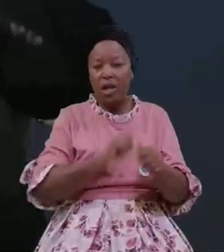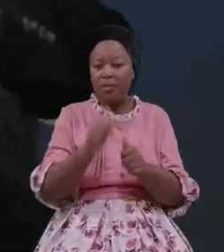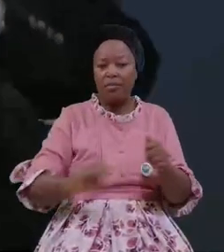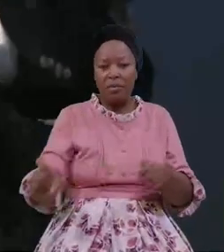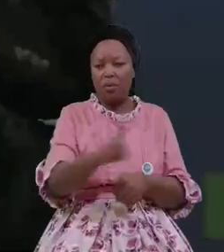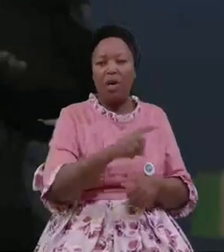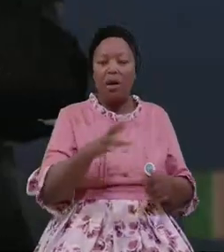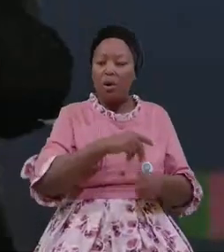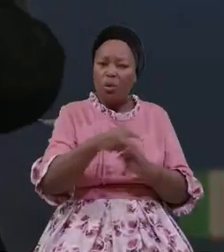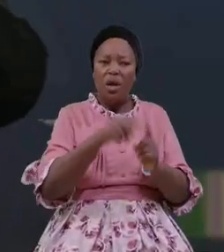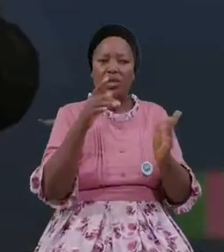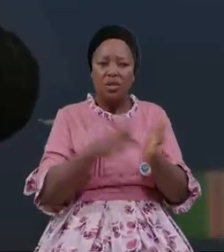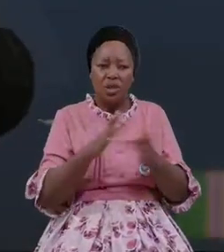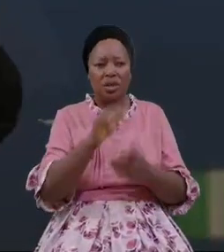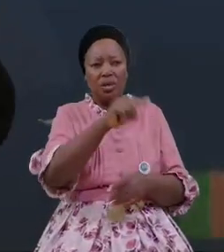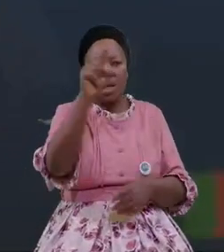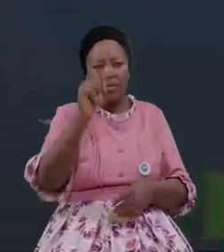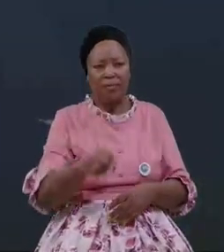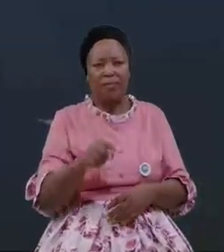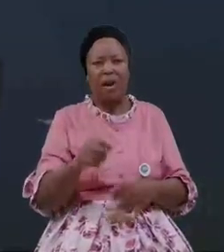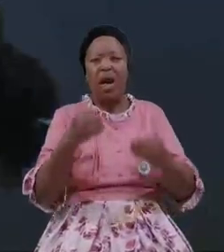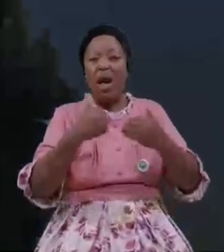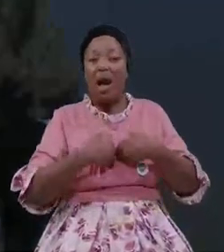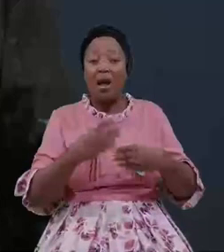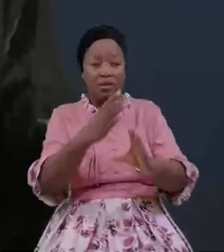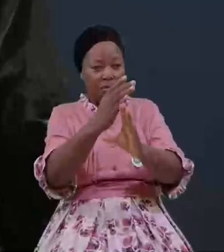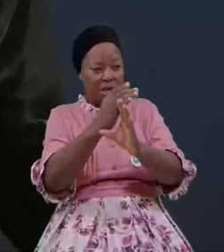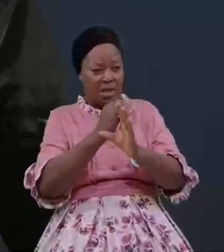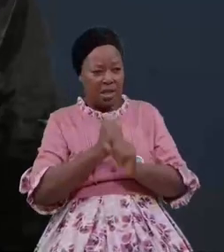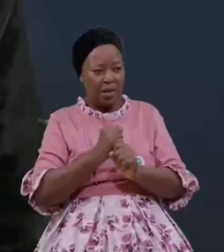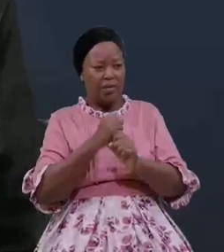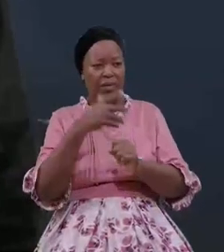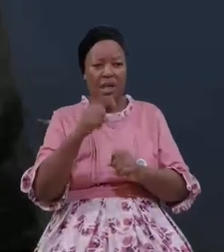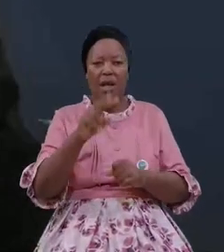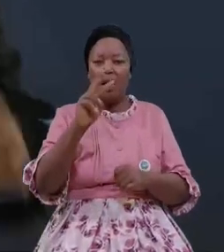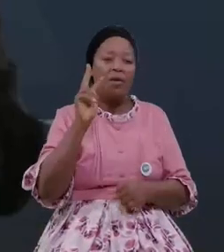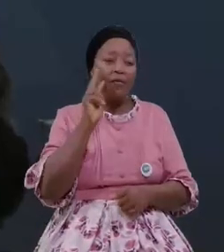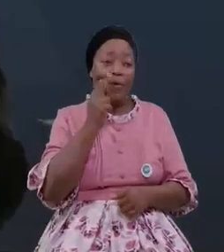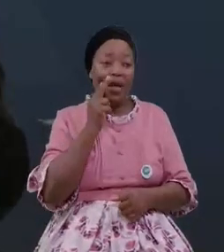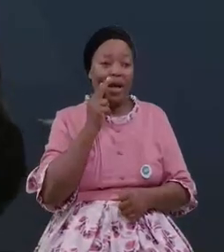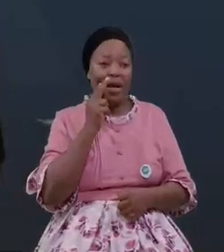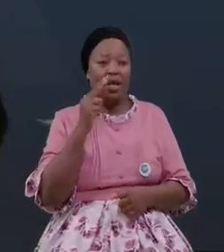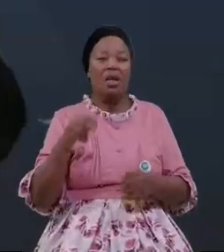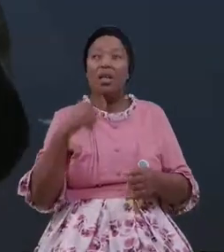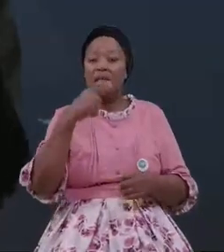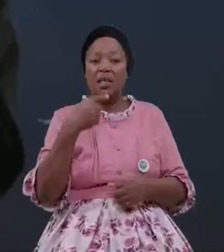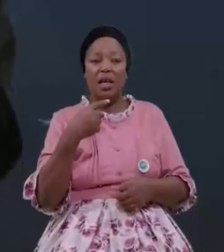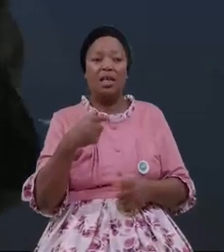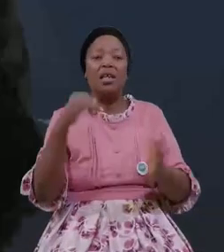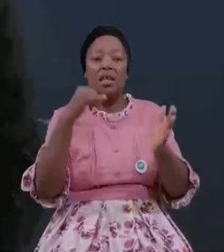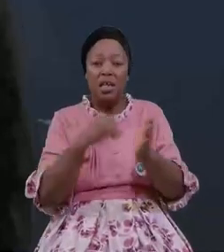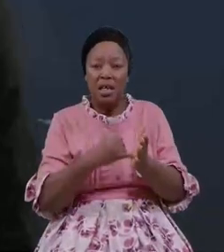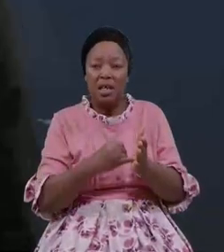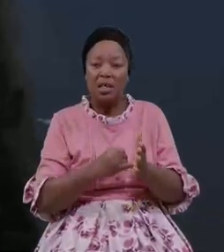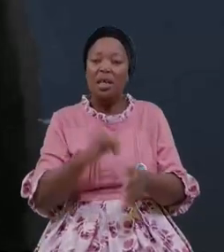monde quand Jésus pris le vinaigre